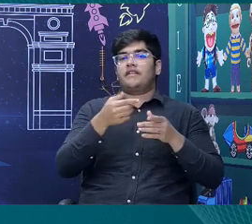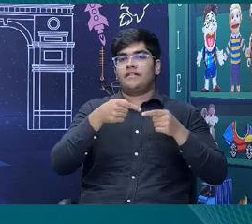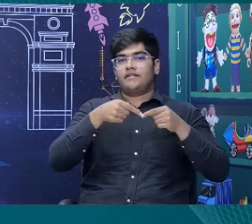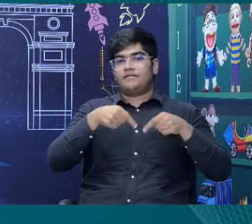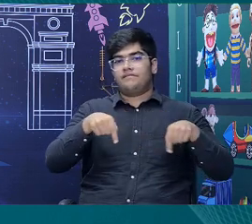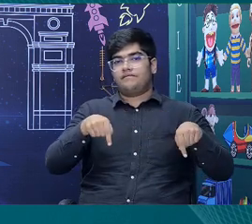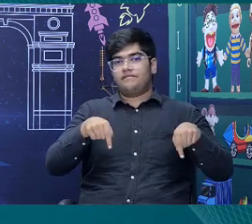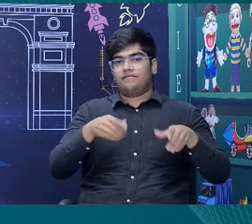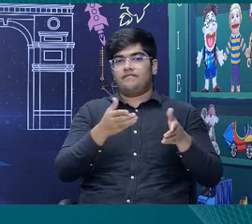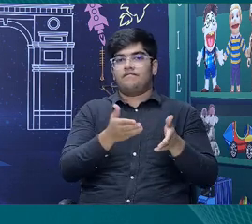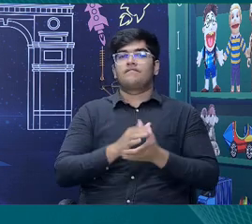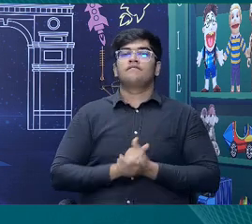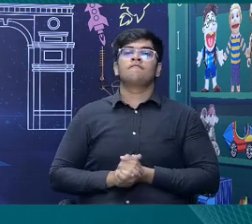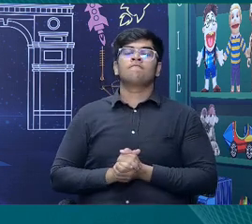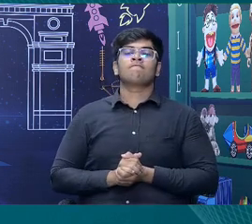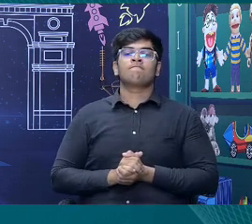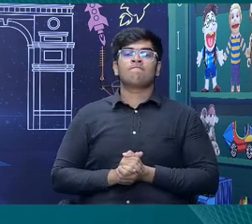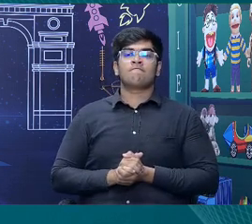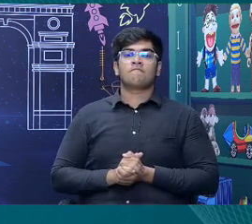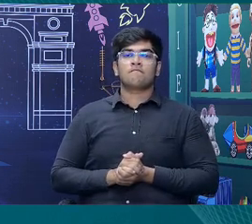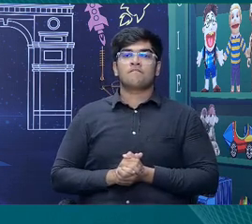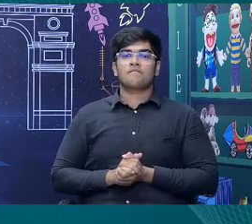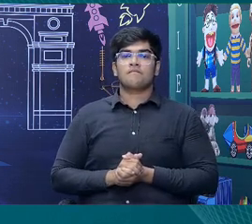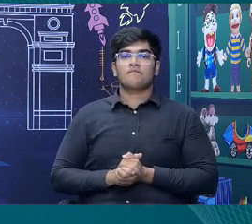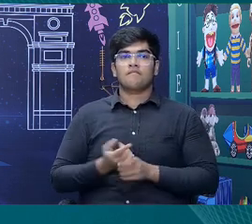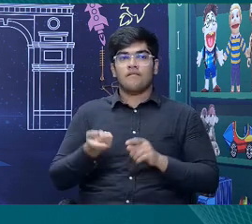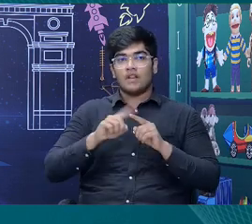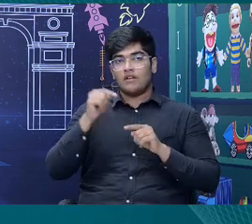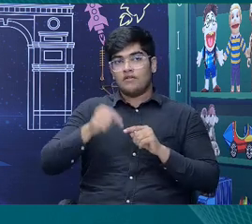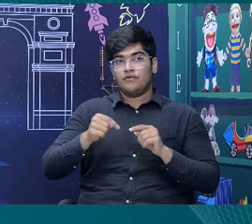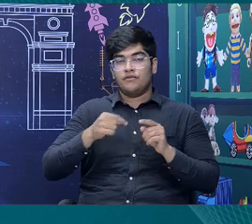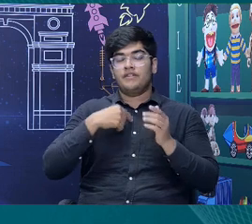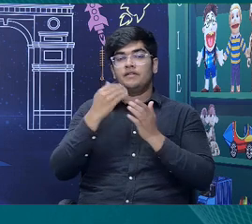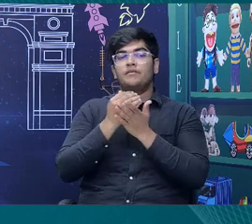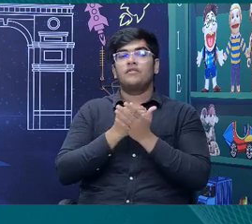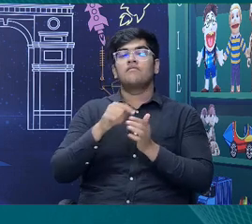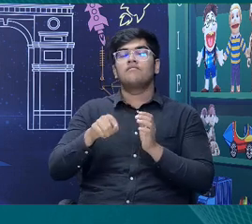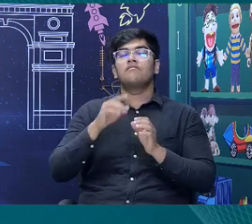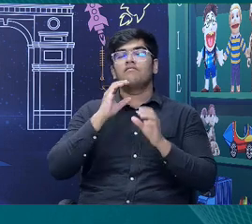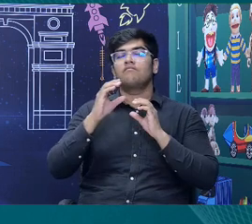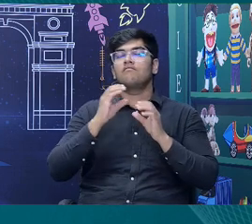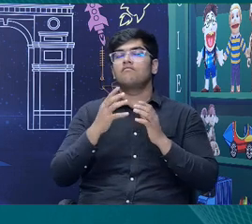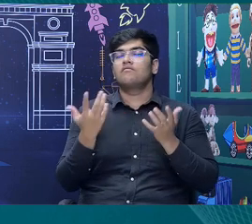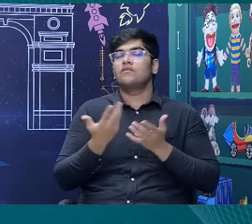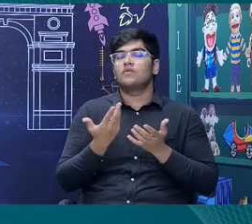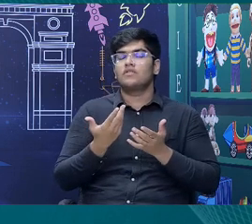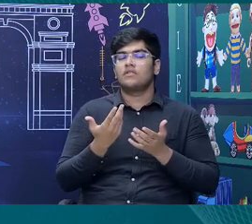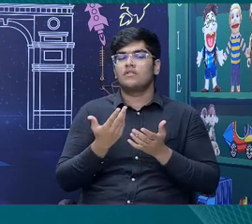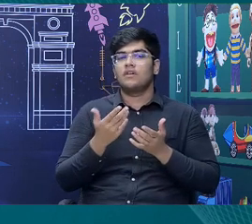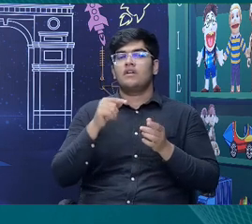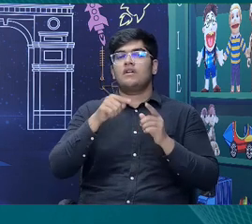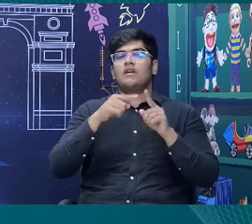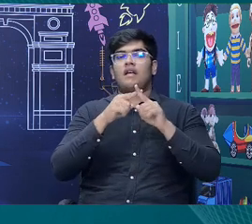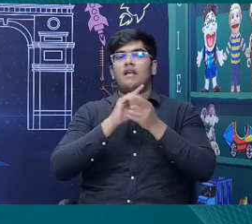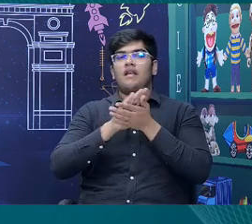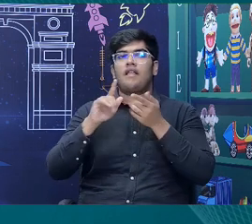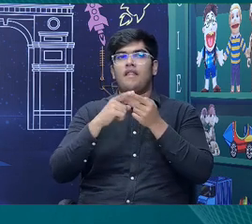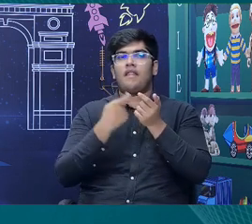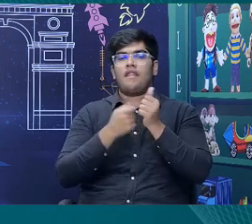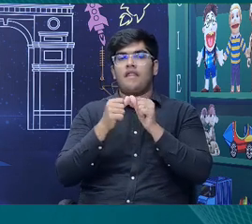cet.nic.in और आज हमने जो सेशन जिस पर हमने बात की है वह है थेरेपी अप्रोच अगर हम एक बार बात करें मैम तो